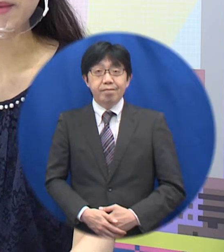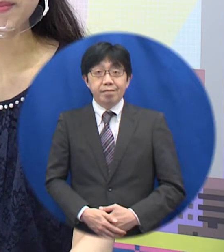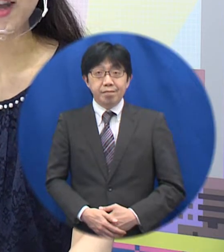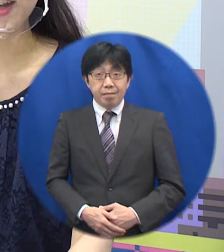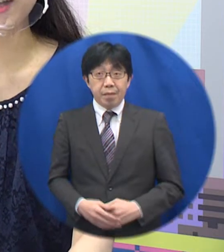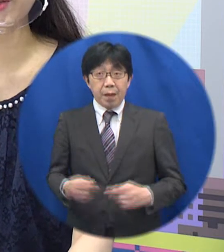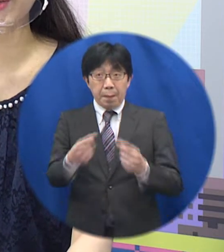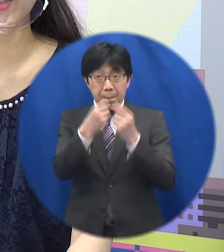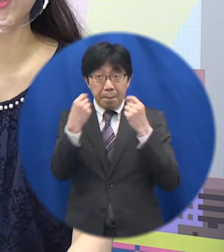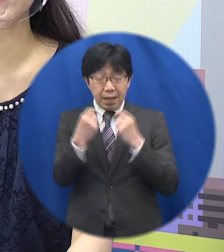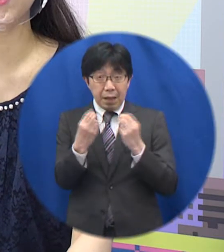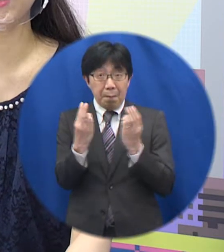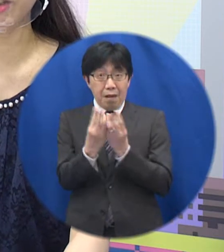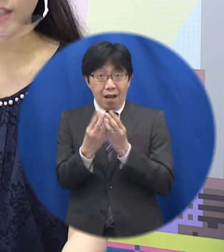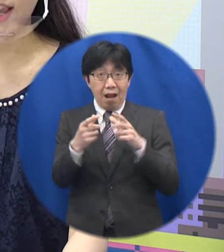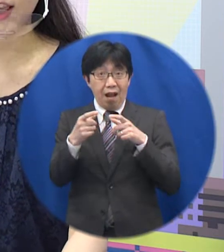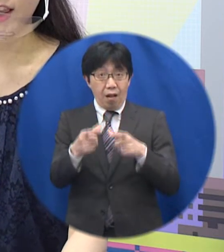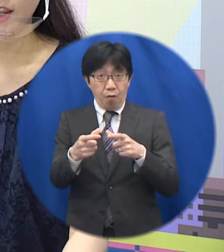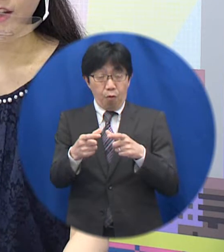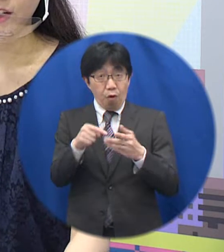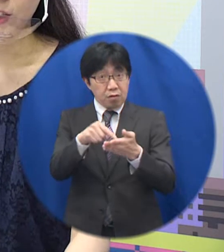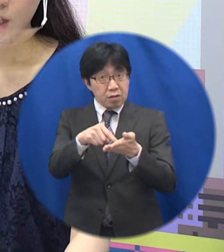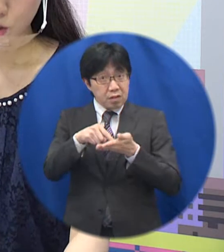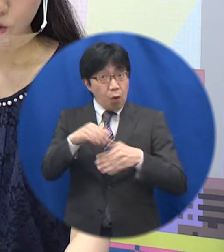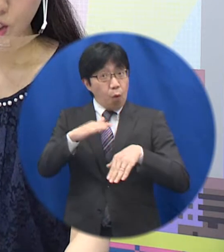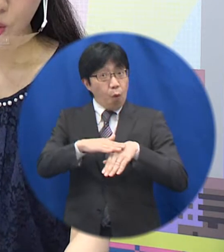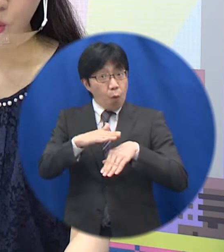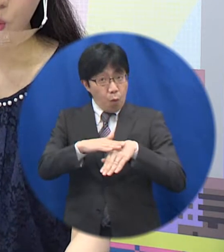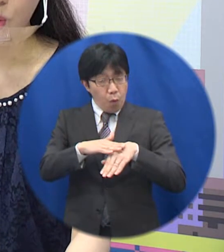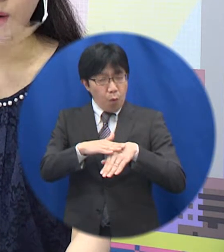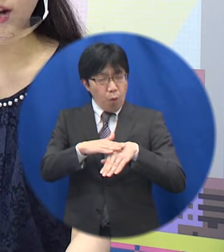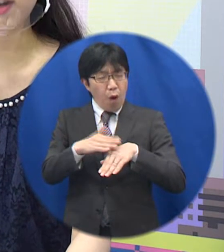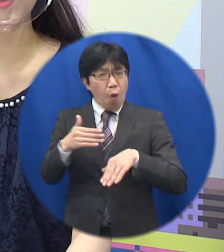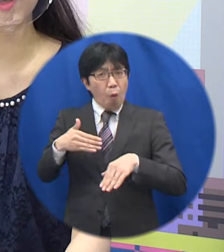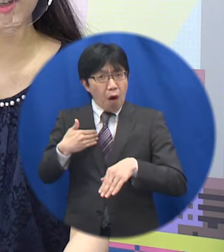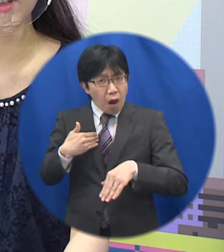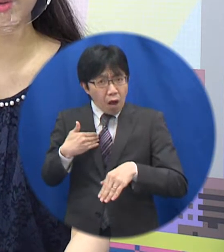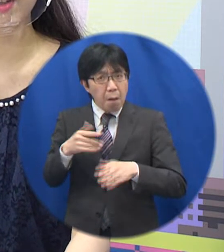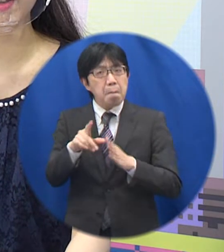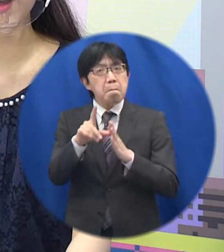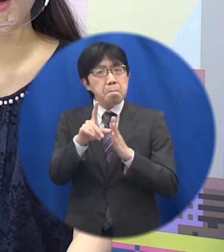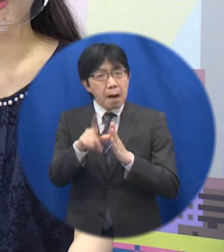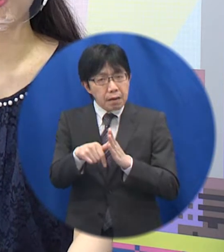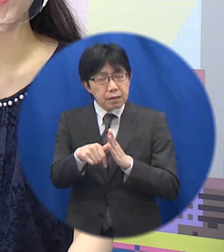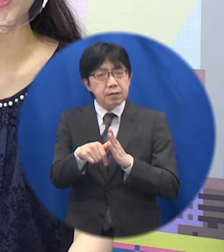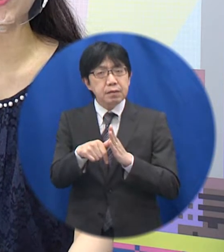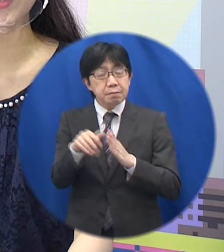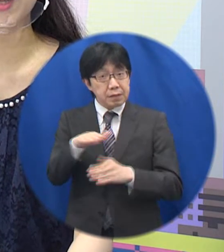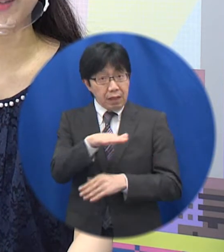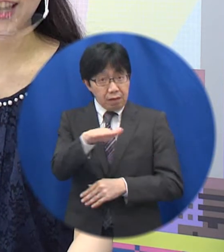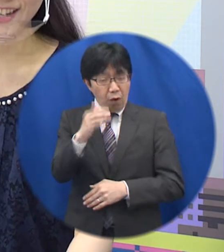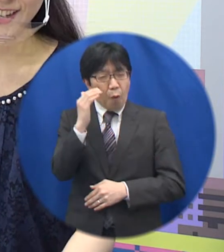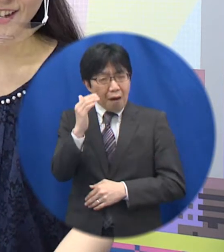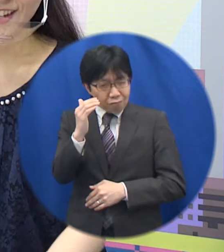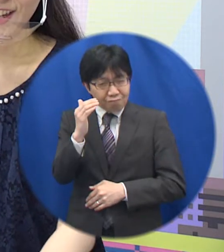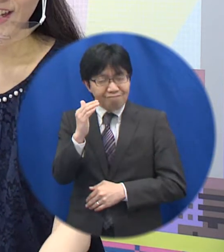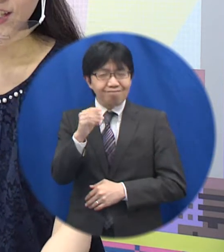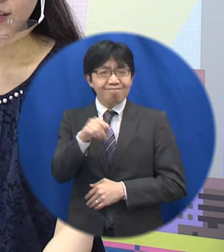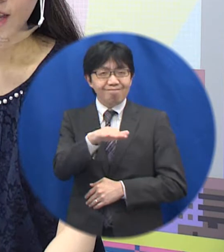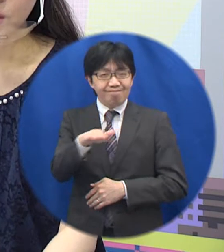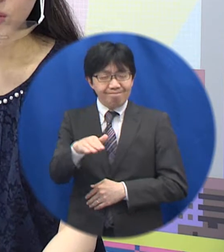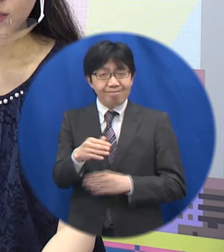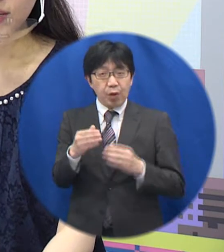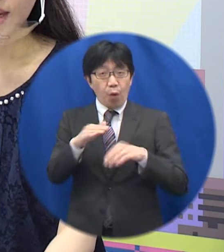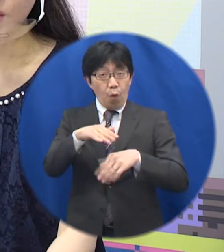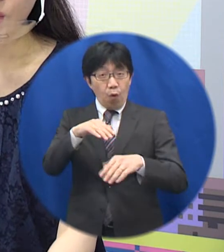マイナンバーカードの申請について、手続き方法がわからないといったお困りの方向けに、